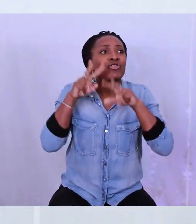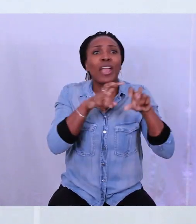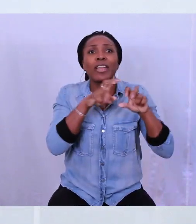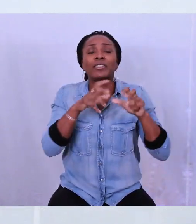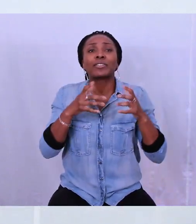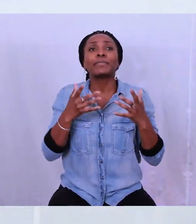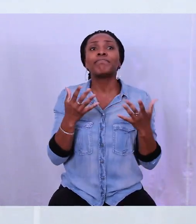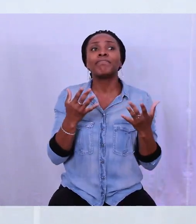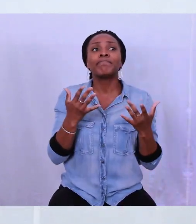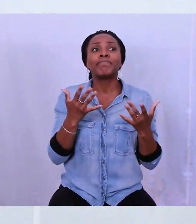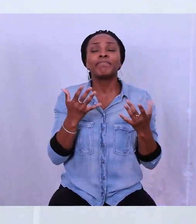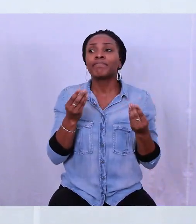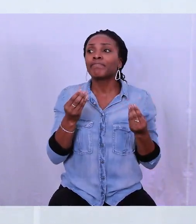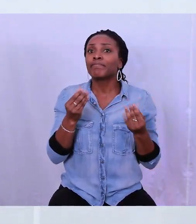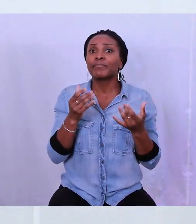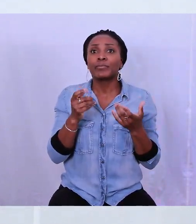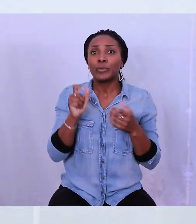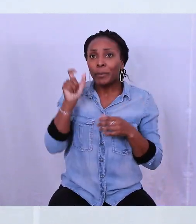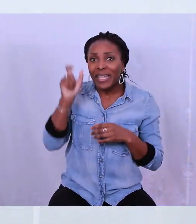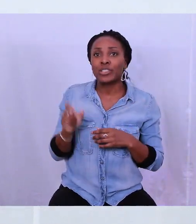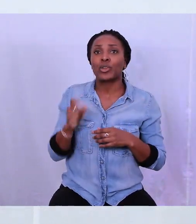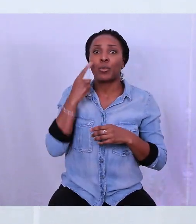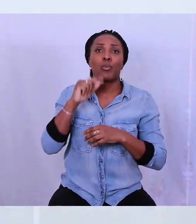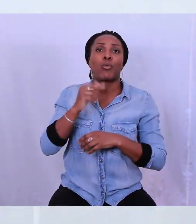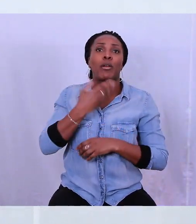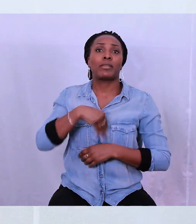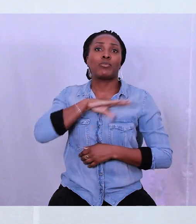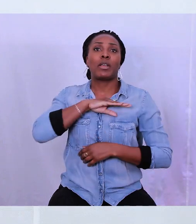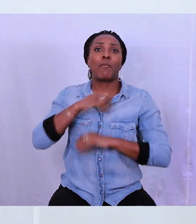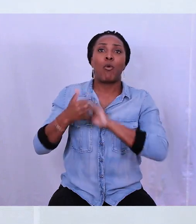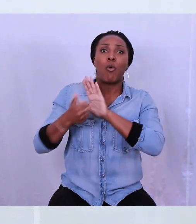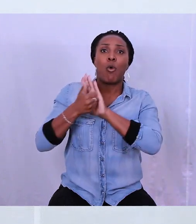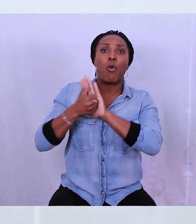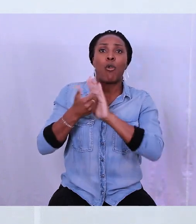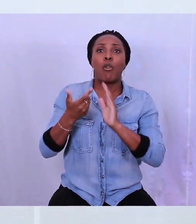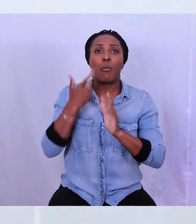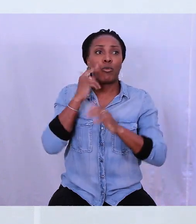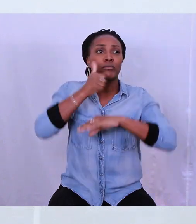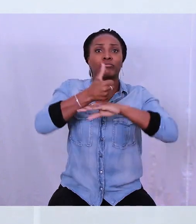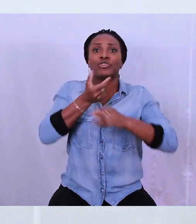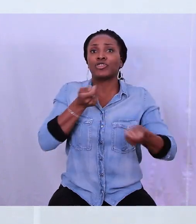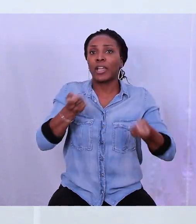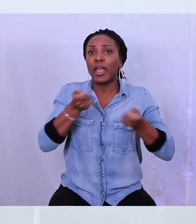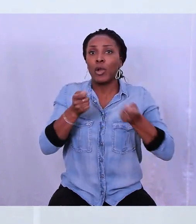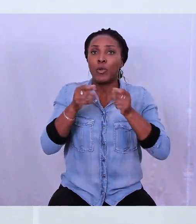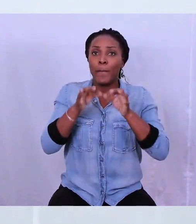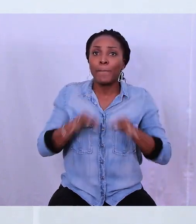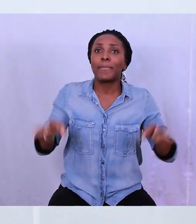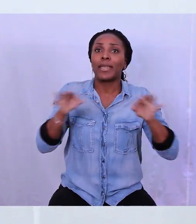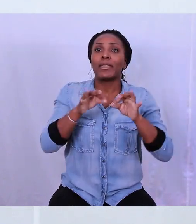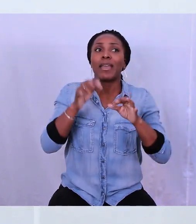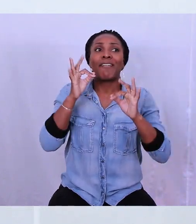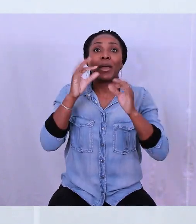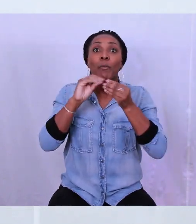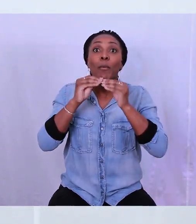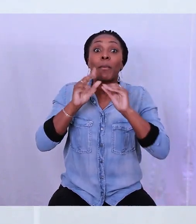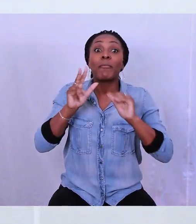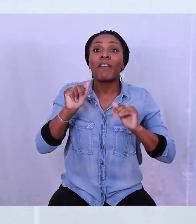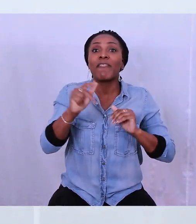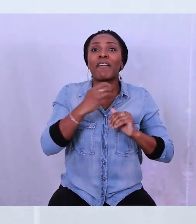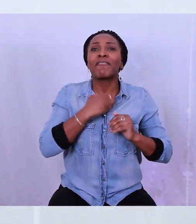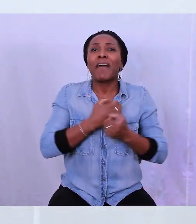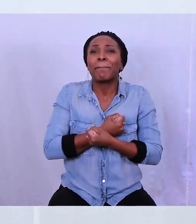va pouvoir remplir ses fonctions de responsable sur le pays pour traiter ce problème de la famine qui